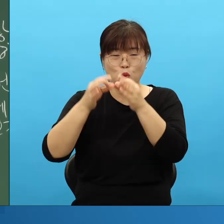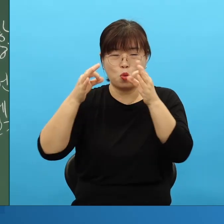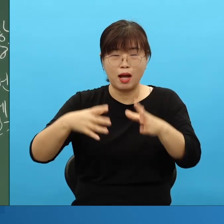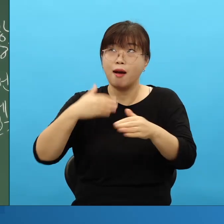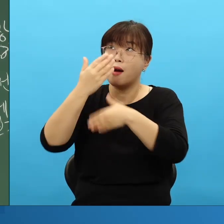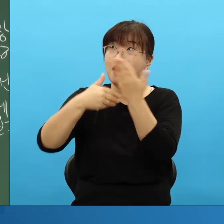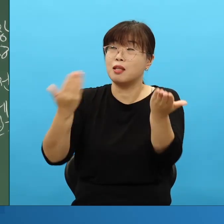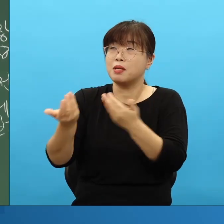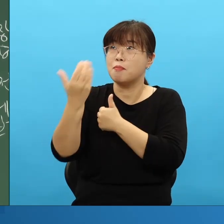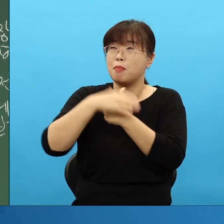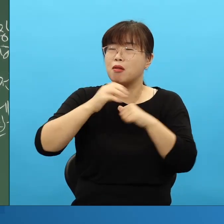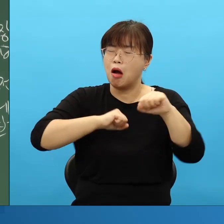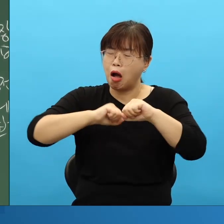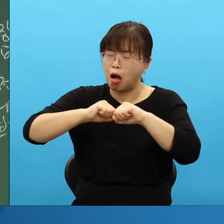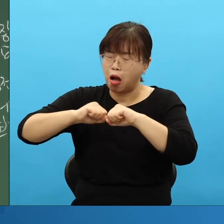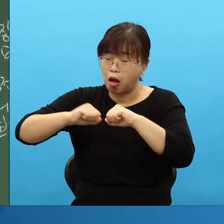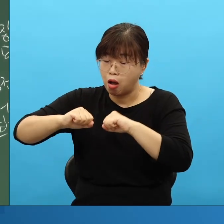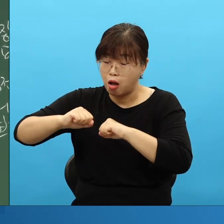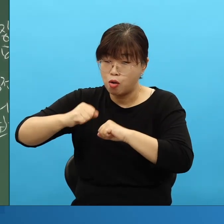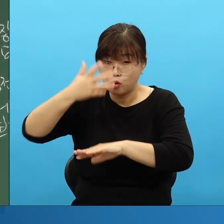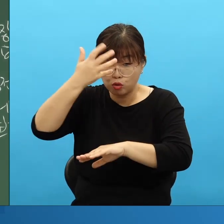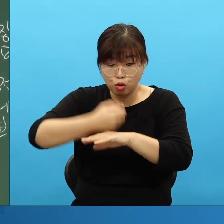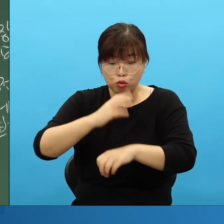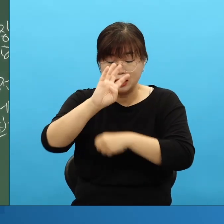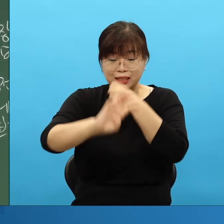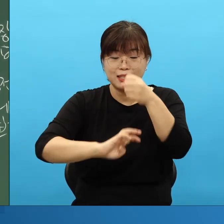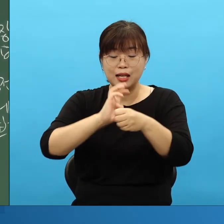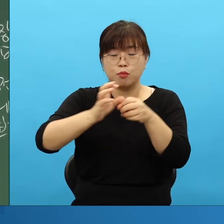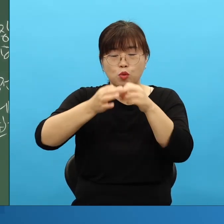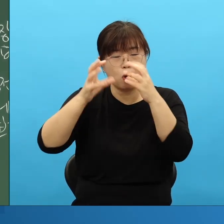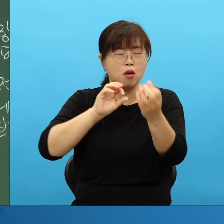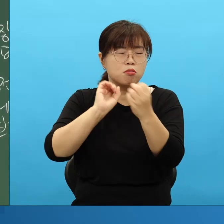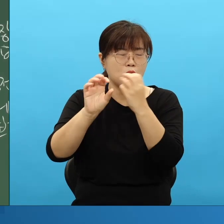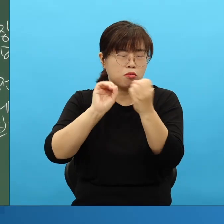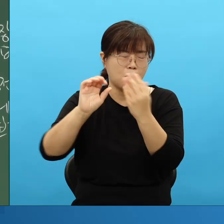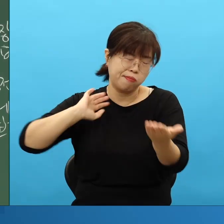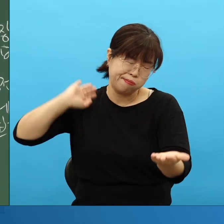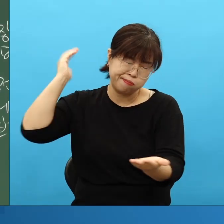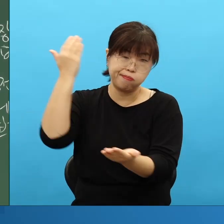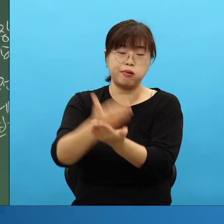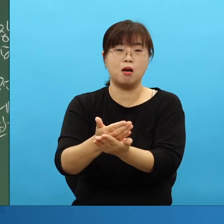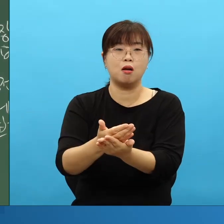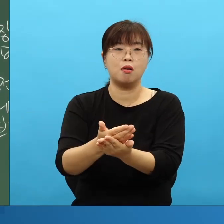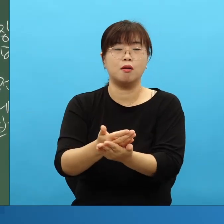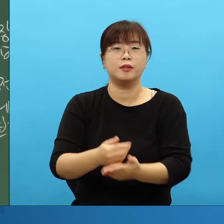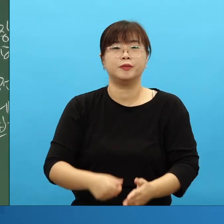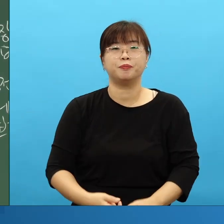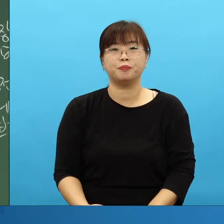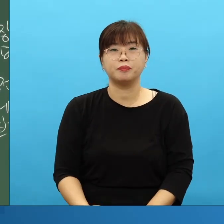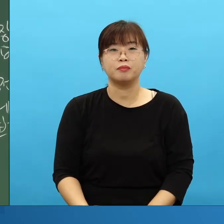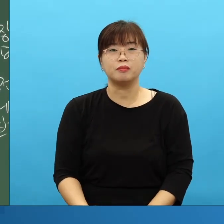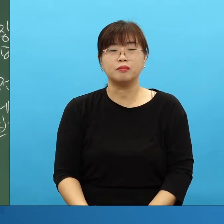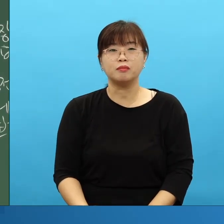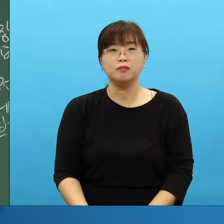that received as much answers as Moses. 그 저 자꾸 나이 많은 사람들에